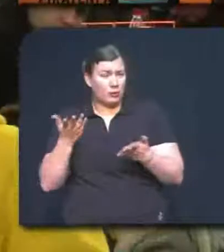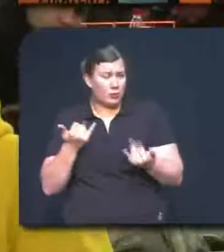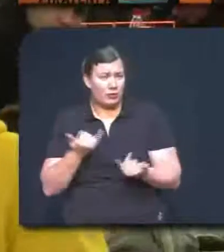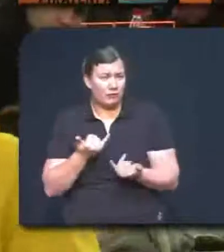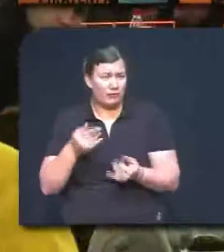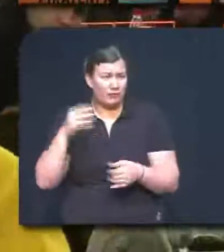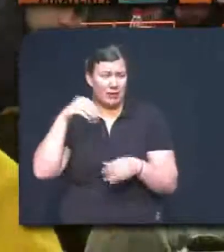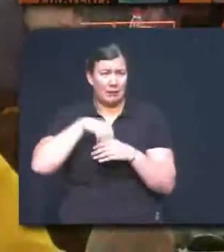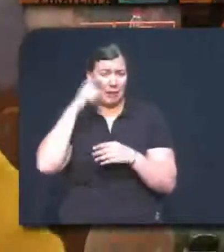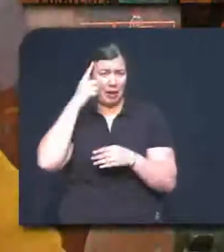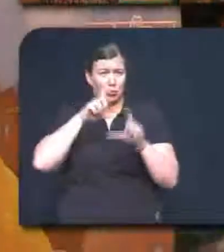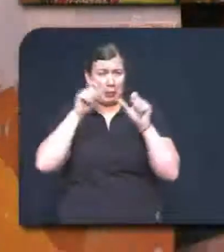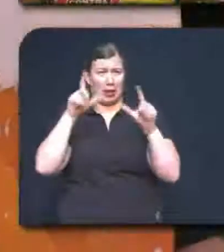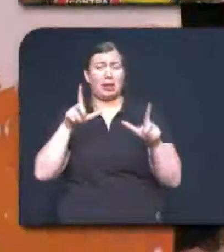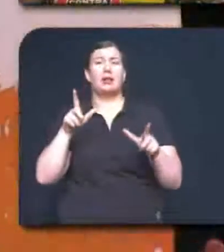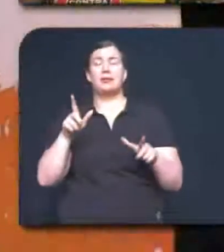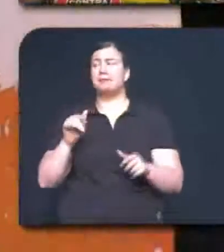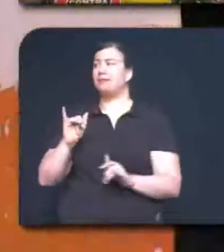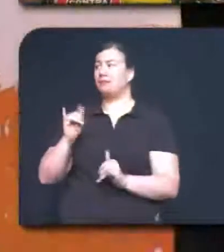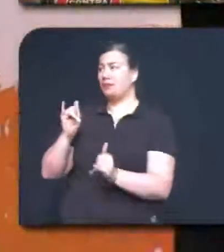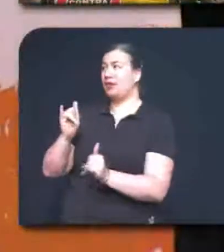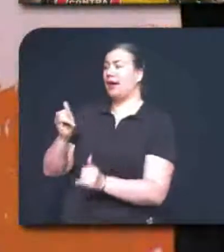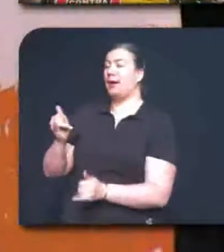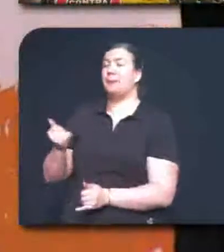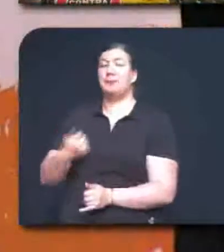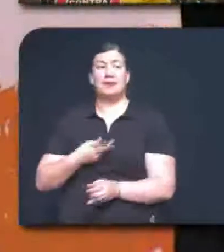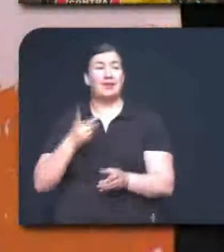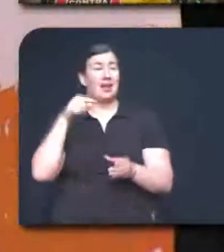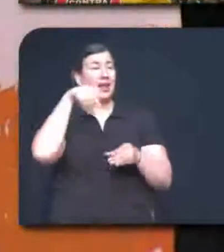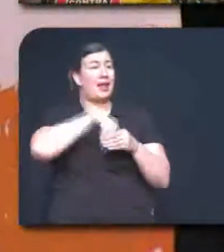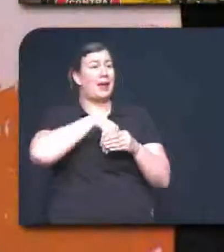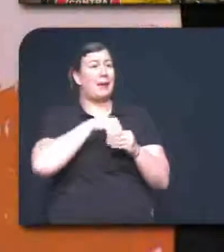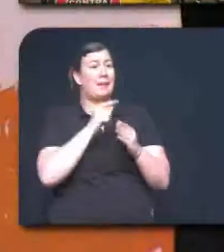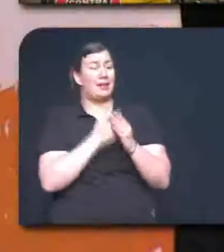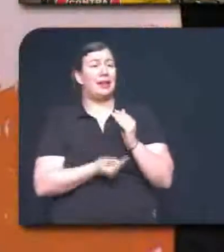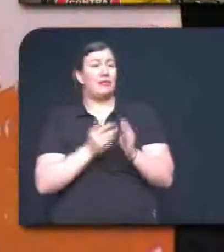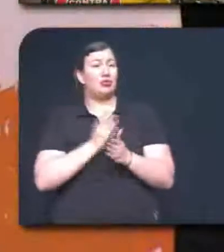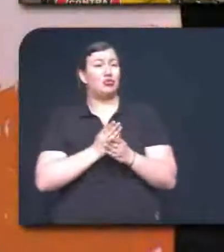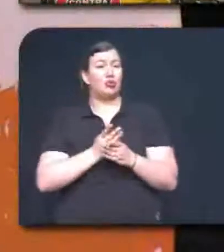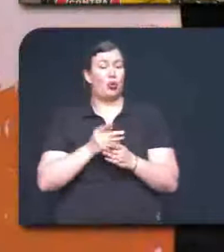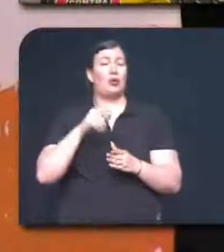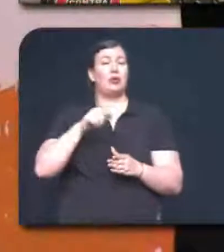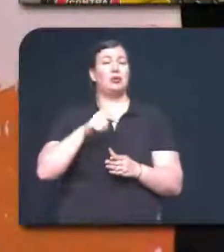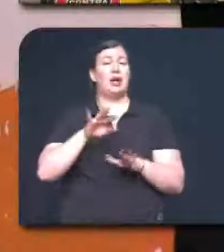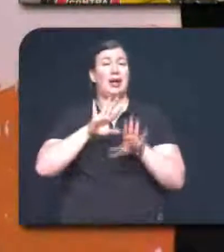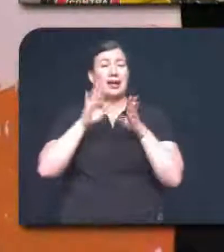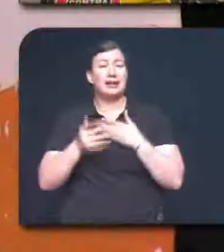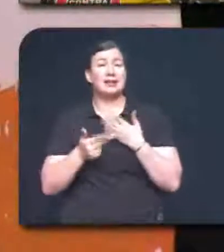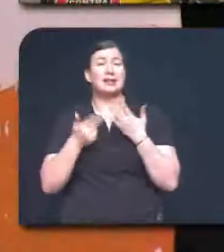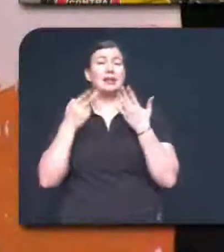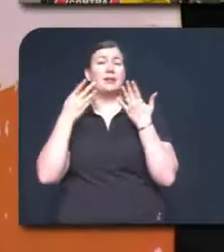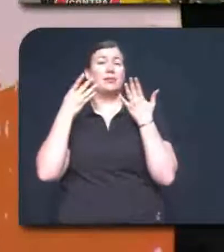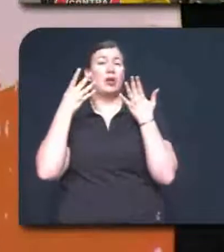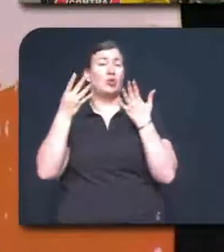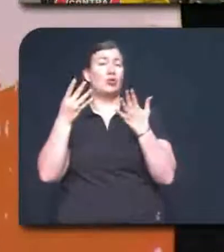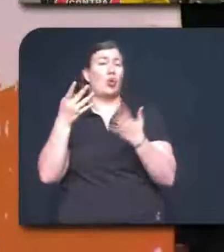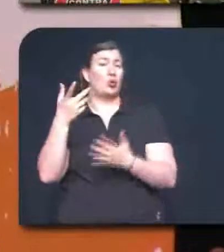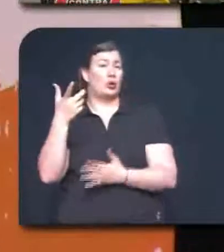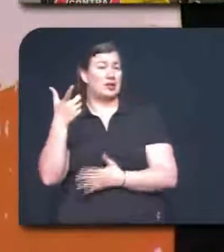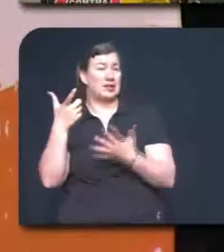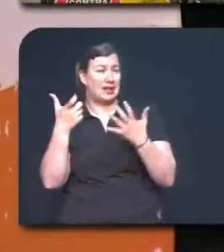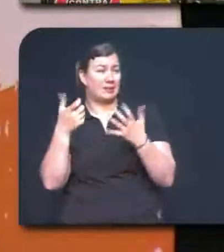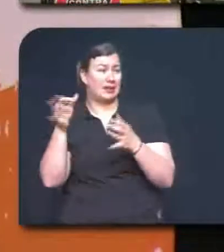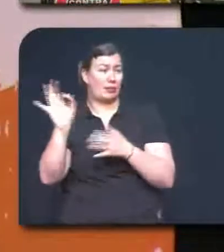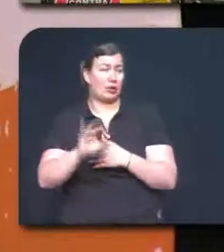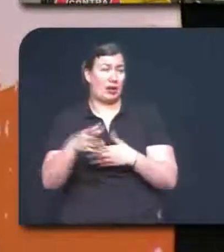der gesamte Antrag der hat so der gesamtantrag 79% bekommen werden auch die Module einzeln abstimmen lassen dass das ein bisschen anders aus